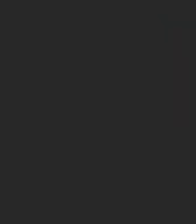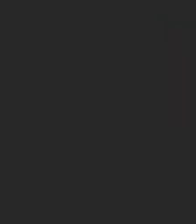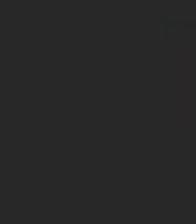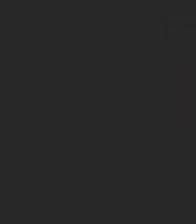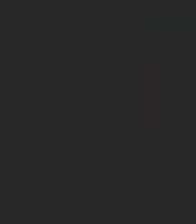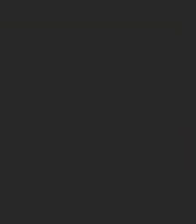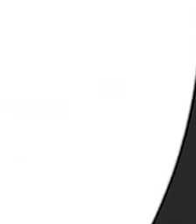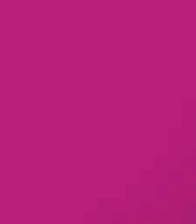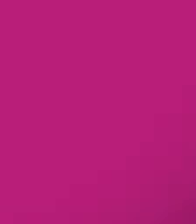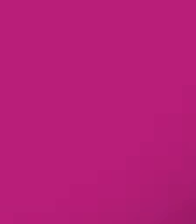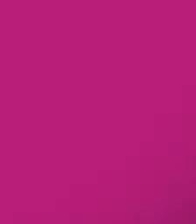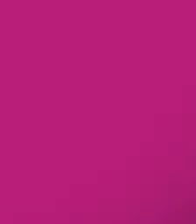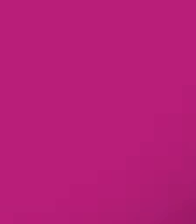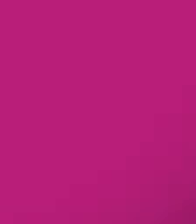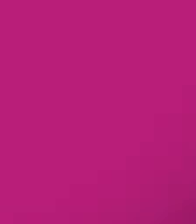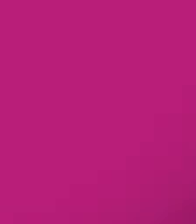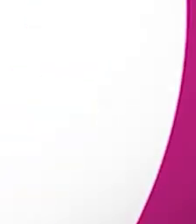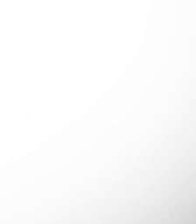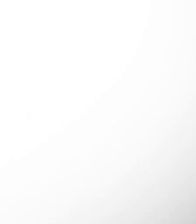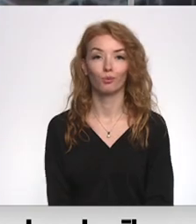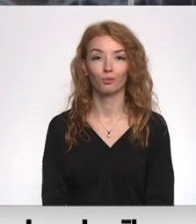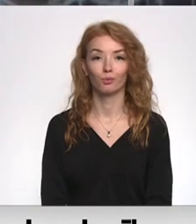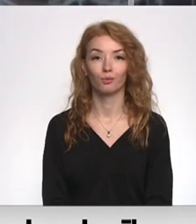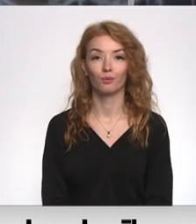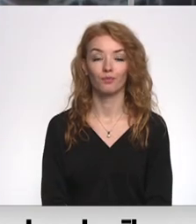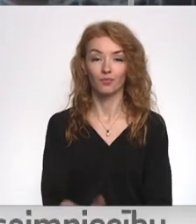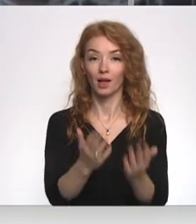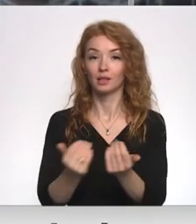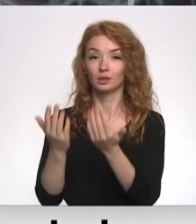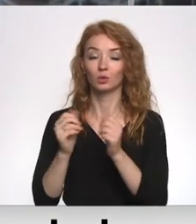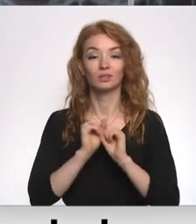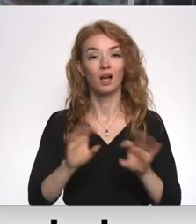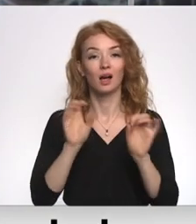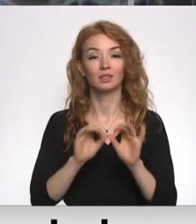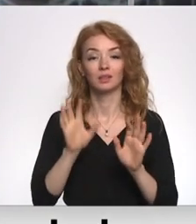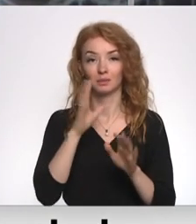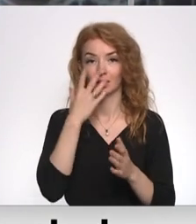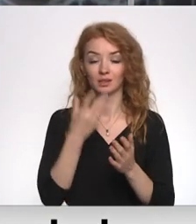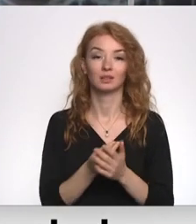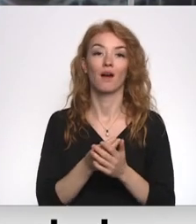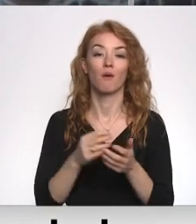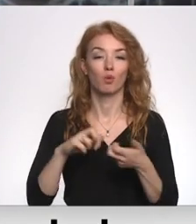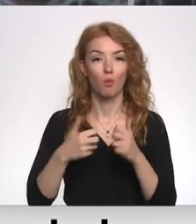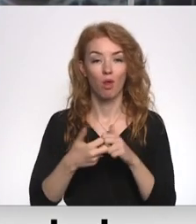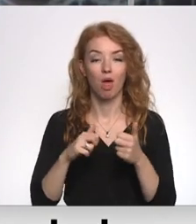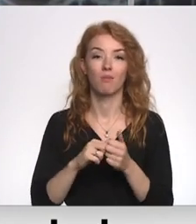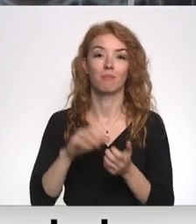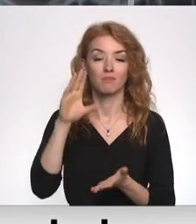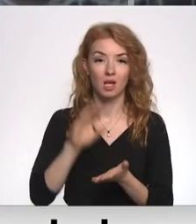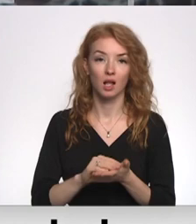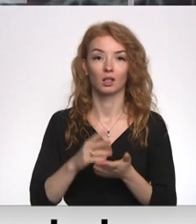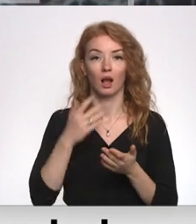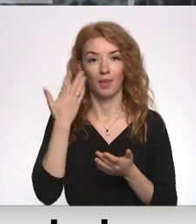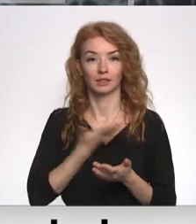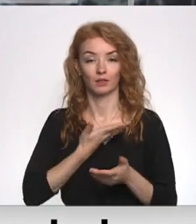Re, viss ēters ir te! Aicinot dalīties ar stāstiem par izaicinājumiem, ar kuriem jāsastopas dzīvojot